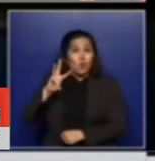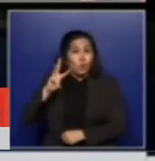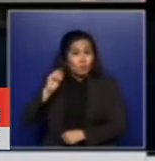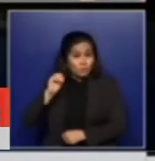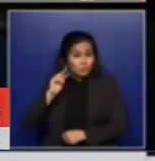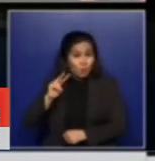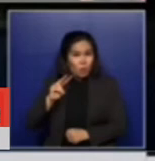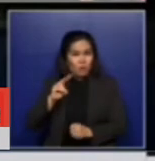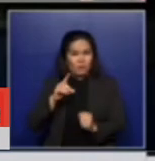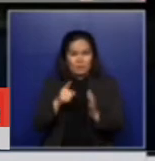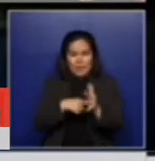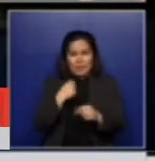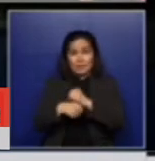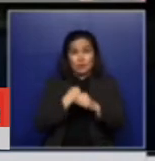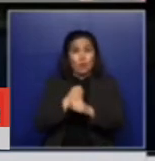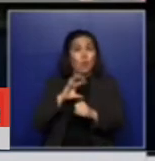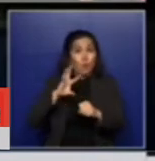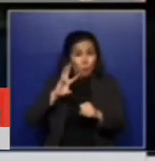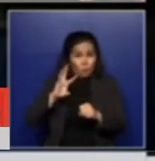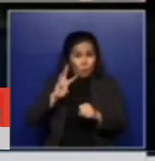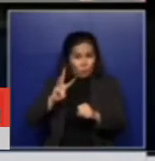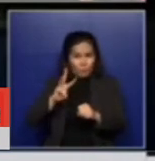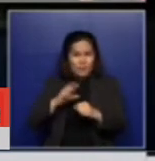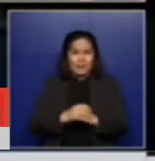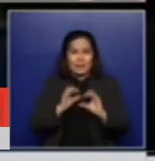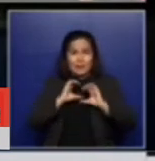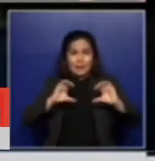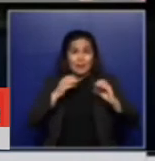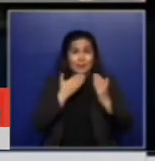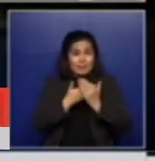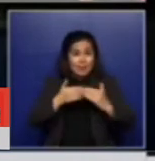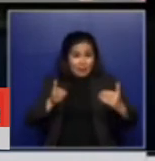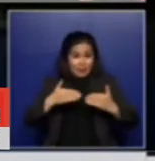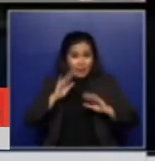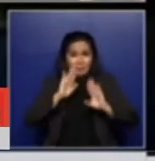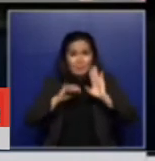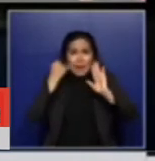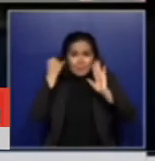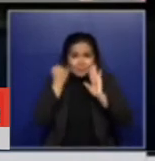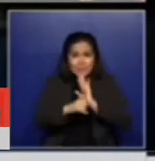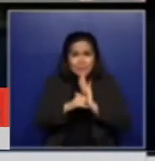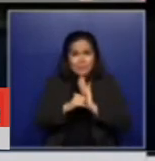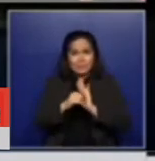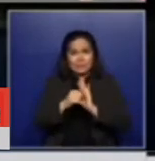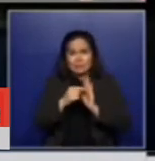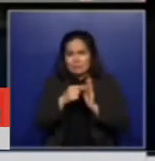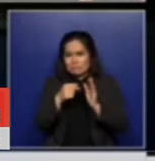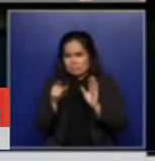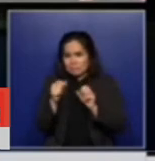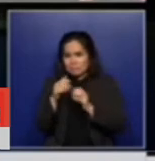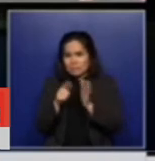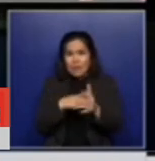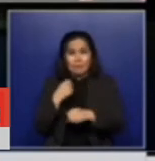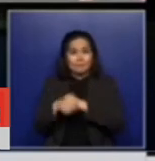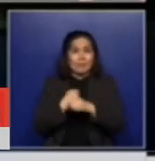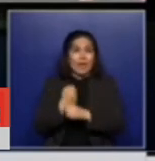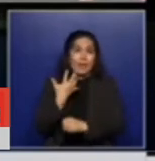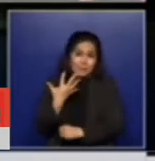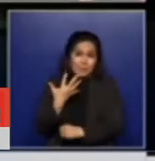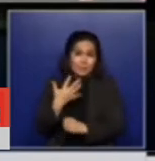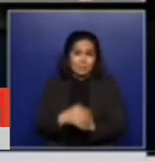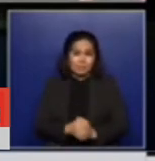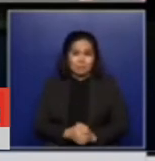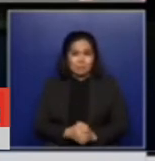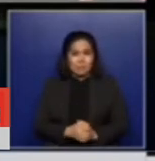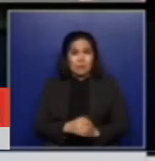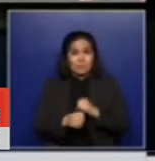ครับรัฐบาลประมาณการรายได้ผิด5ปีครับปี57ผิด